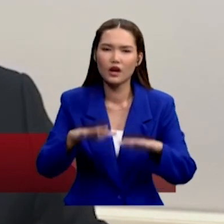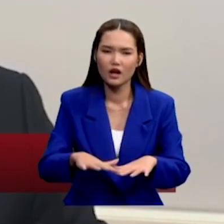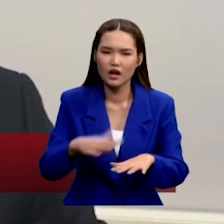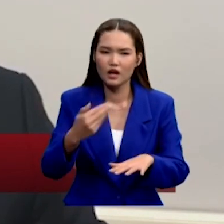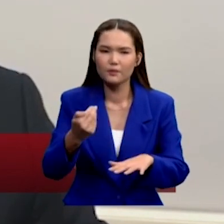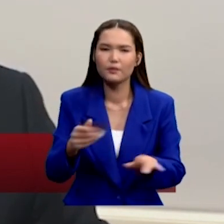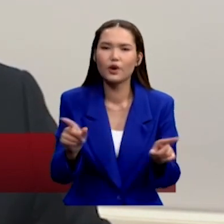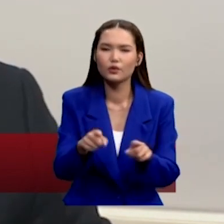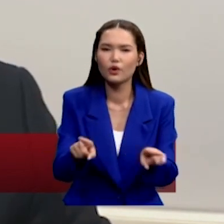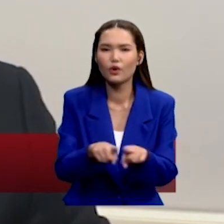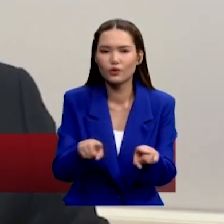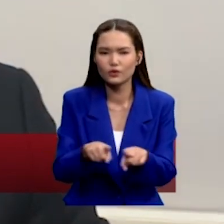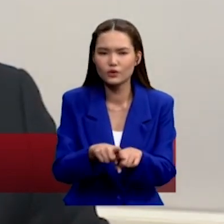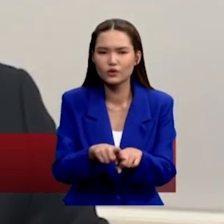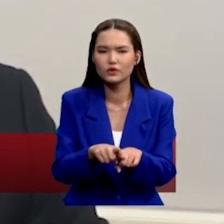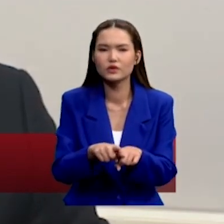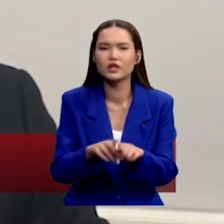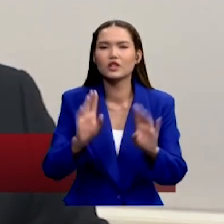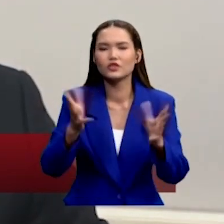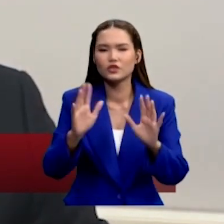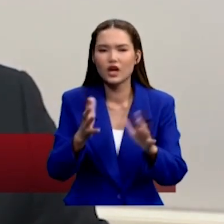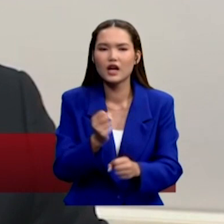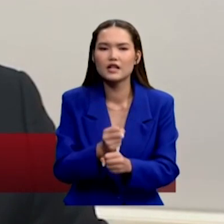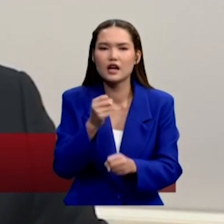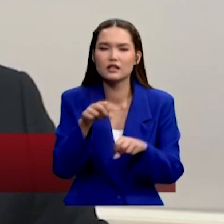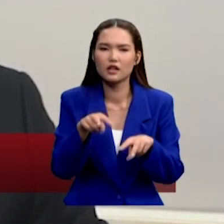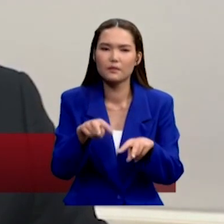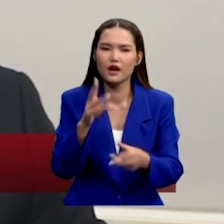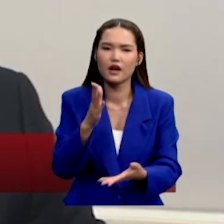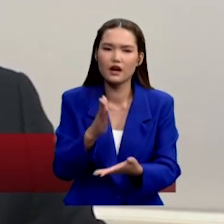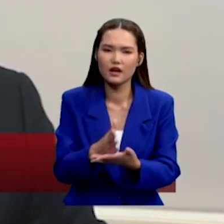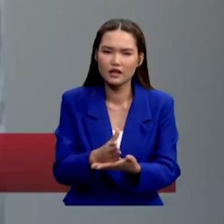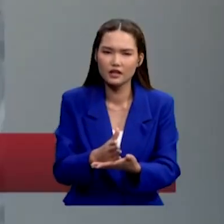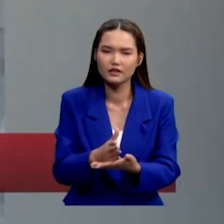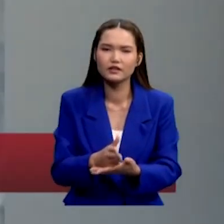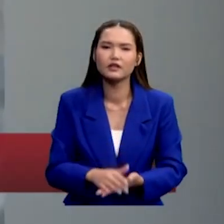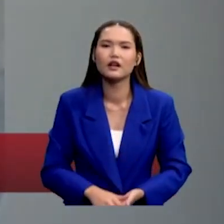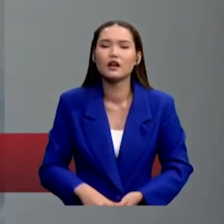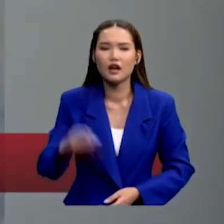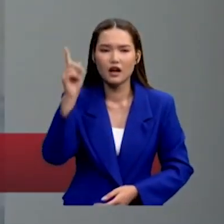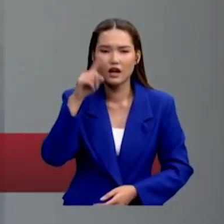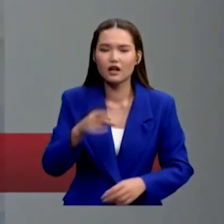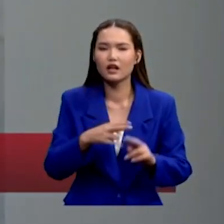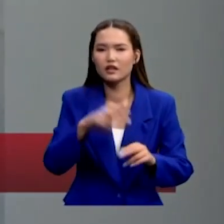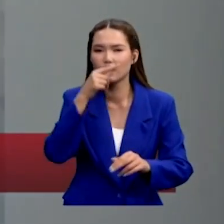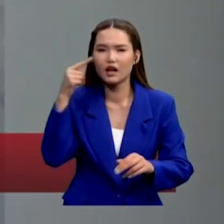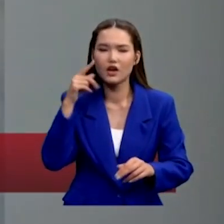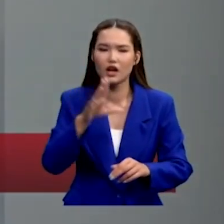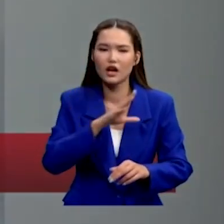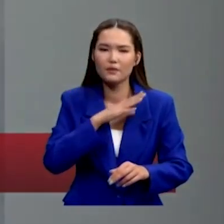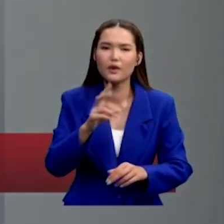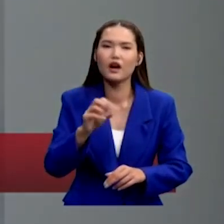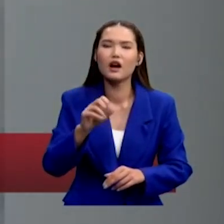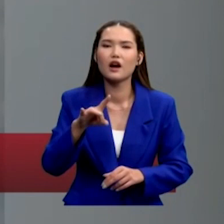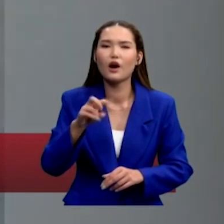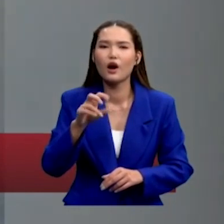осы өңірдегі жағдайды қатаң бақылап жатыр. Айта кету керек, осы айда Таулы Қарабақтан маза